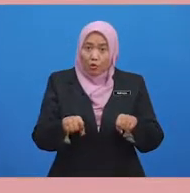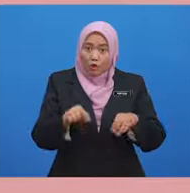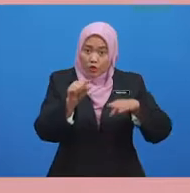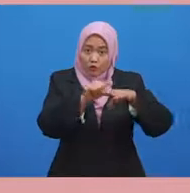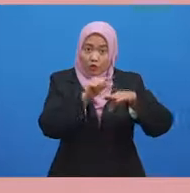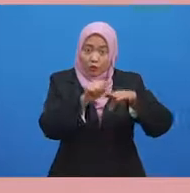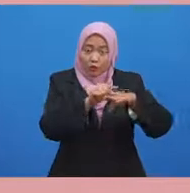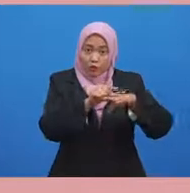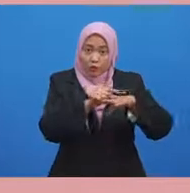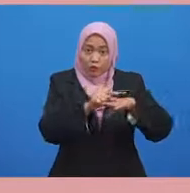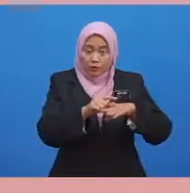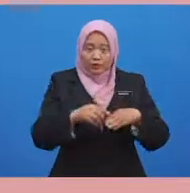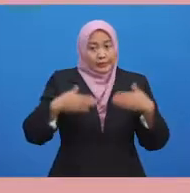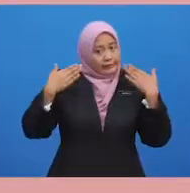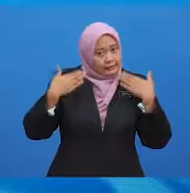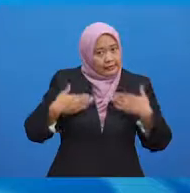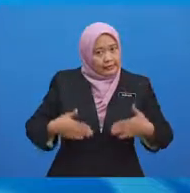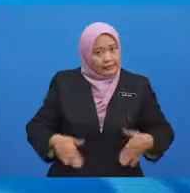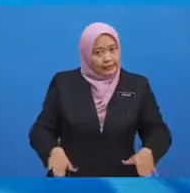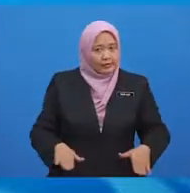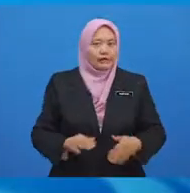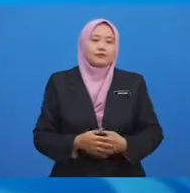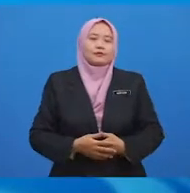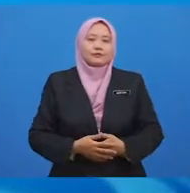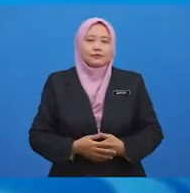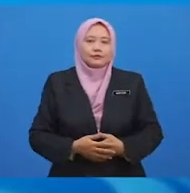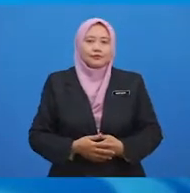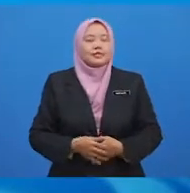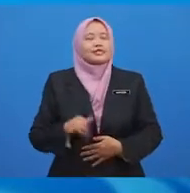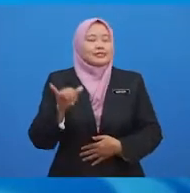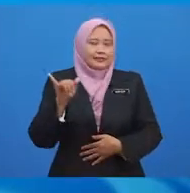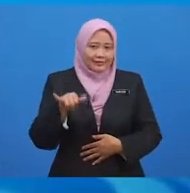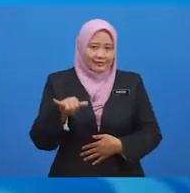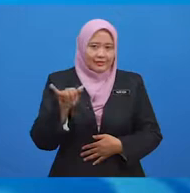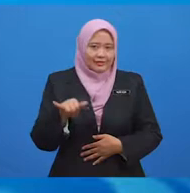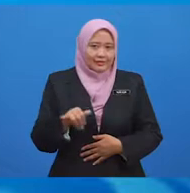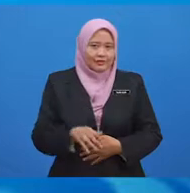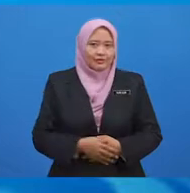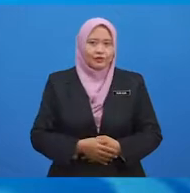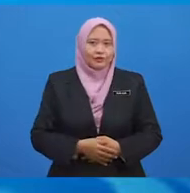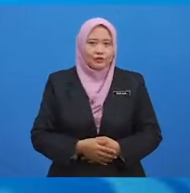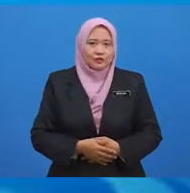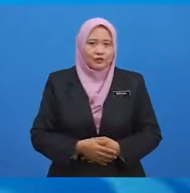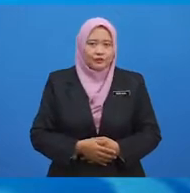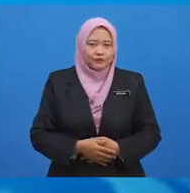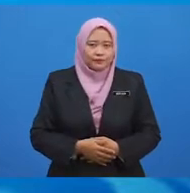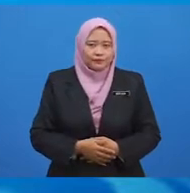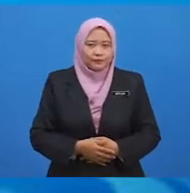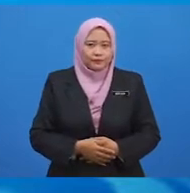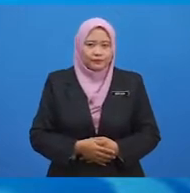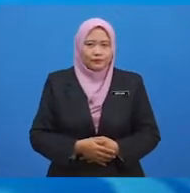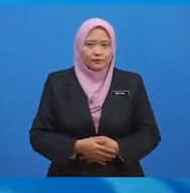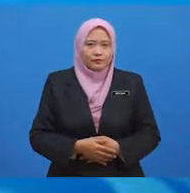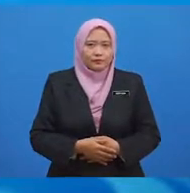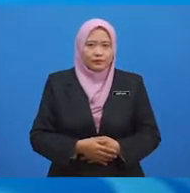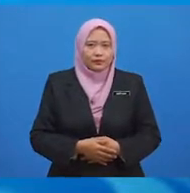tekstil seperti tudung? Ya, murid-murid. Cikgu ingin bertanya kepada murid-murid, apakah